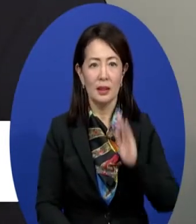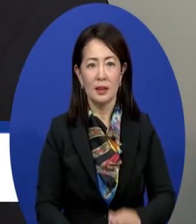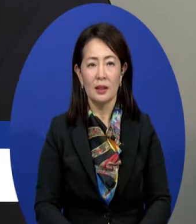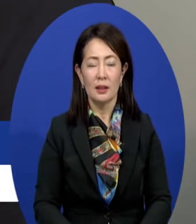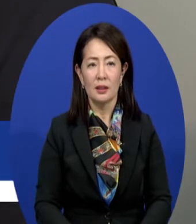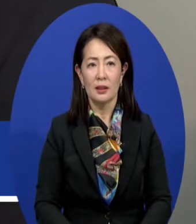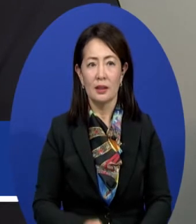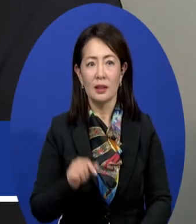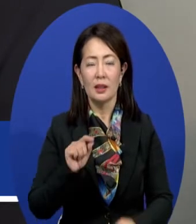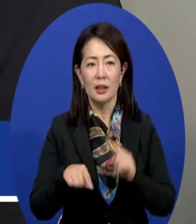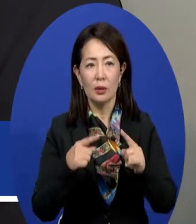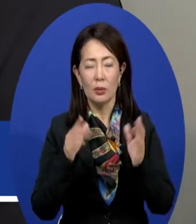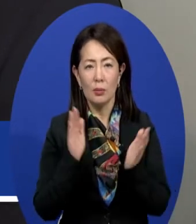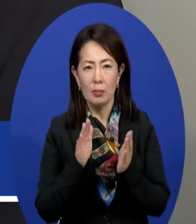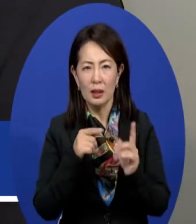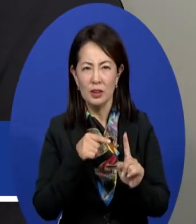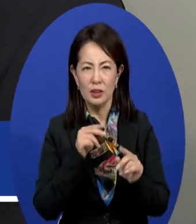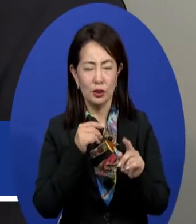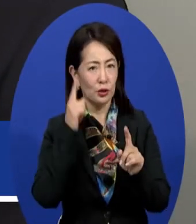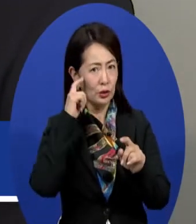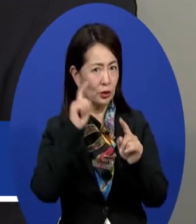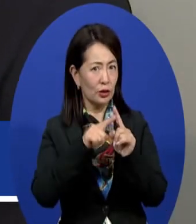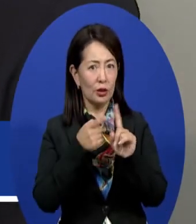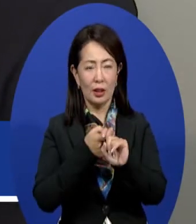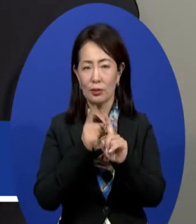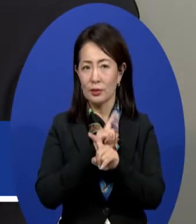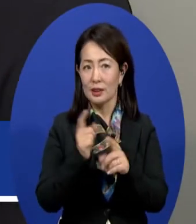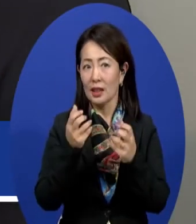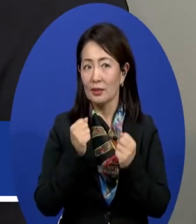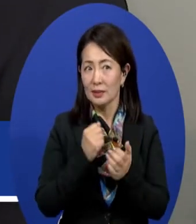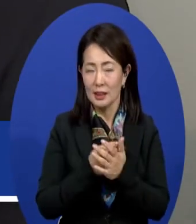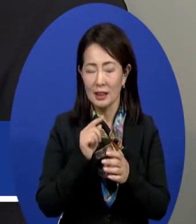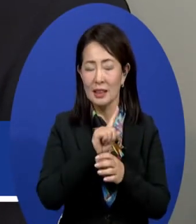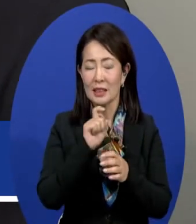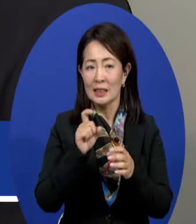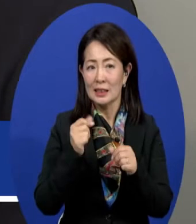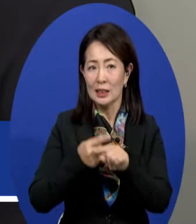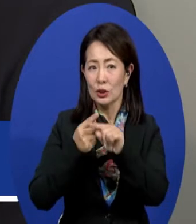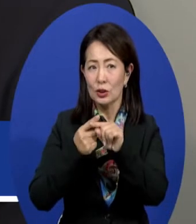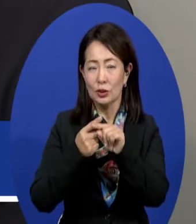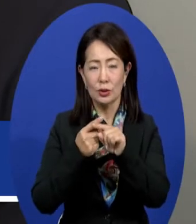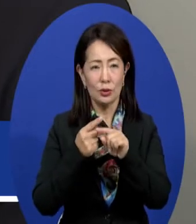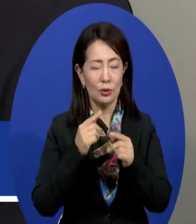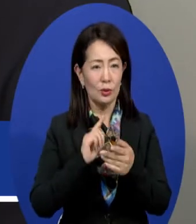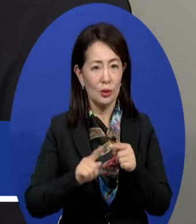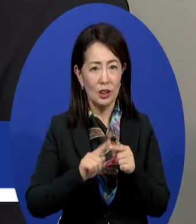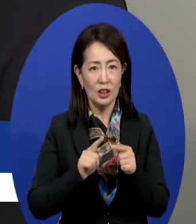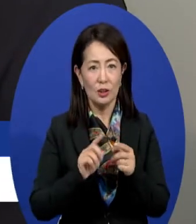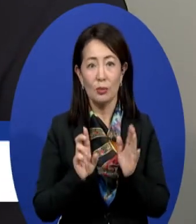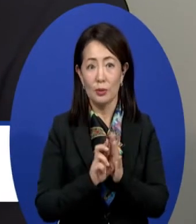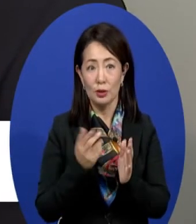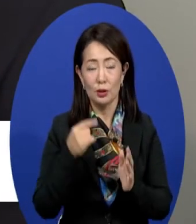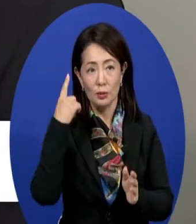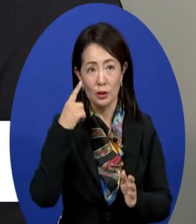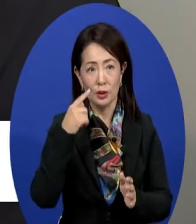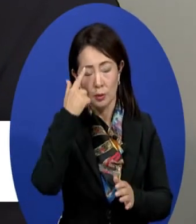илүү чиглэлсэн зорилттой үр дүнтэй арга хэмжээг авч чадсанаар бол энэ ядуурлыг өсөх хурдцыг бол бууруулах боломжтой гэж харж байна. За